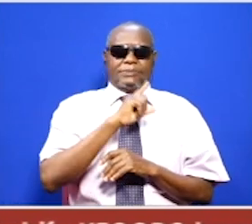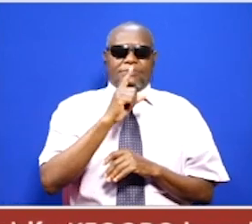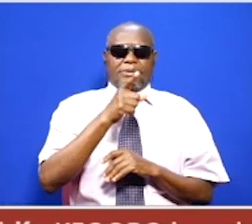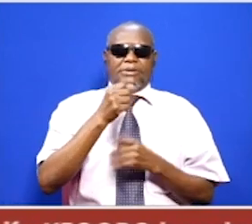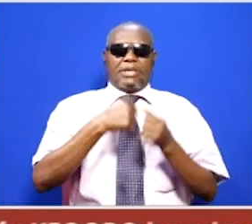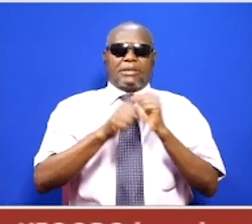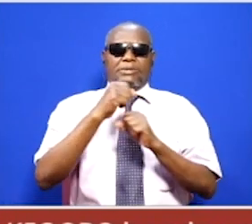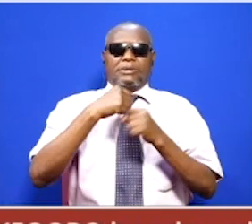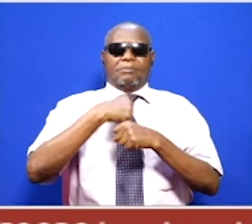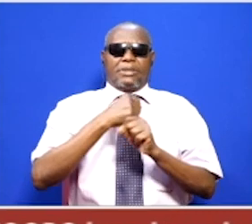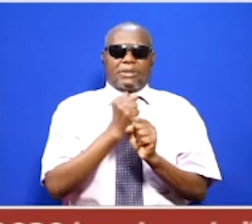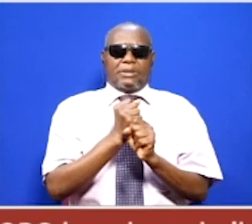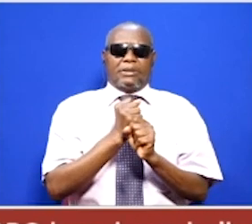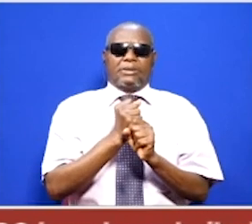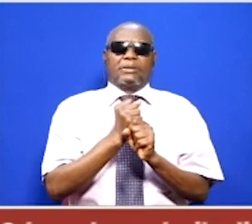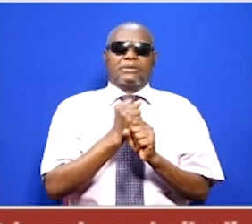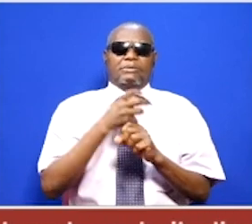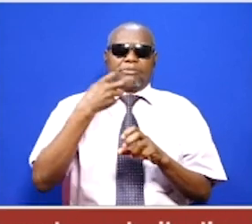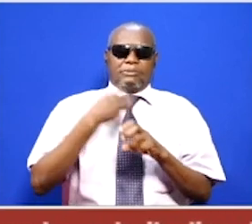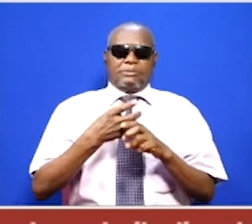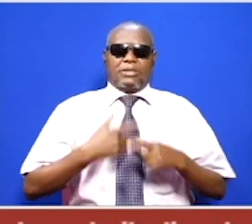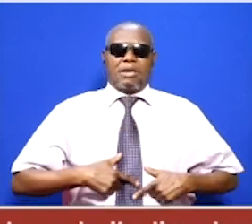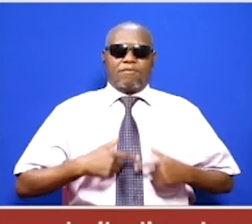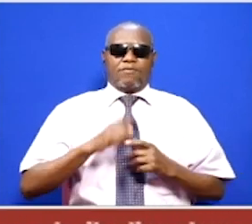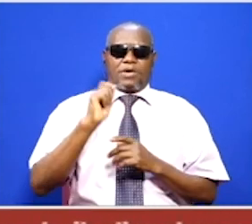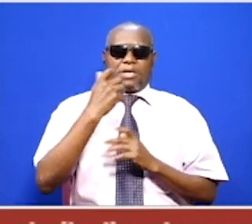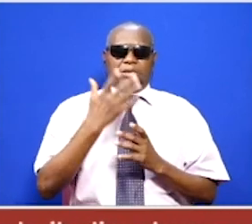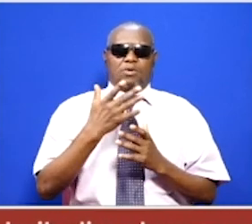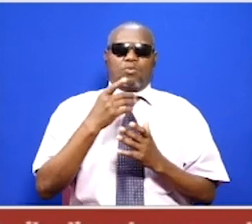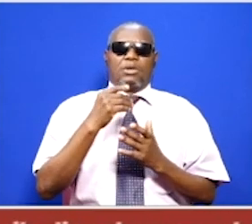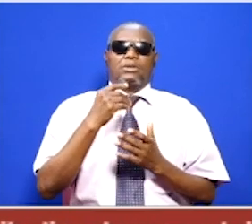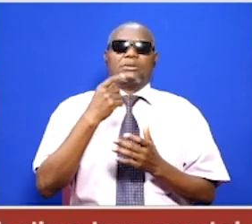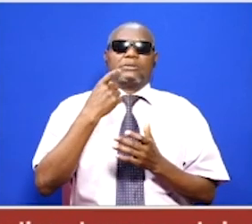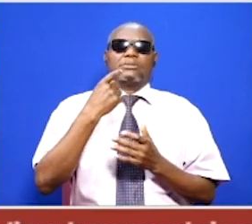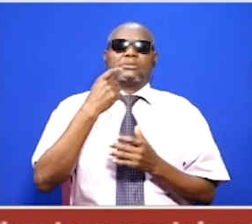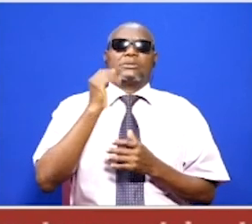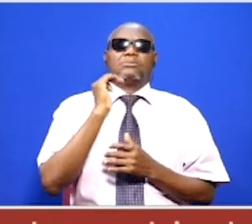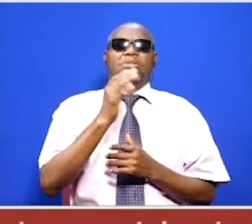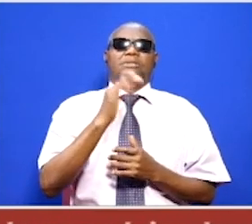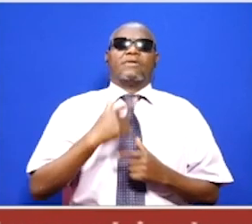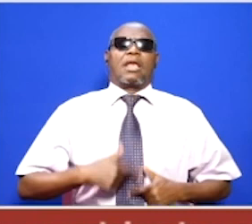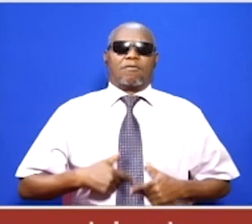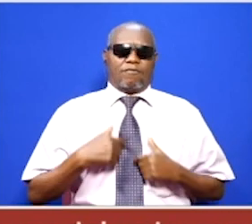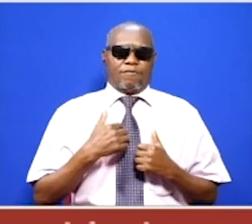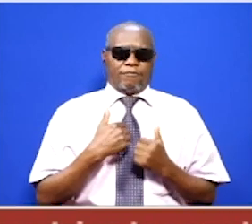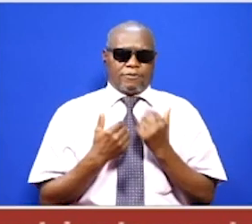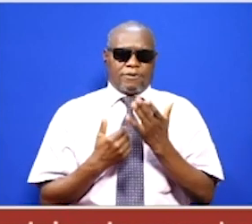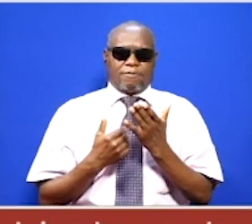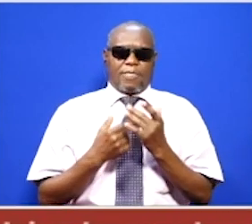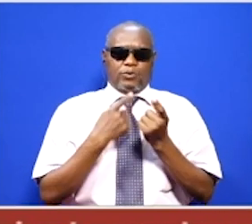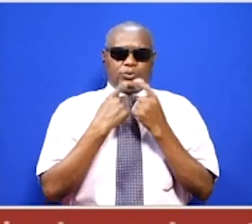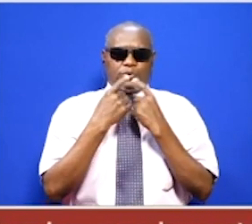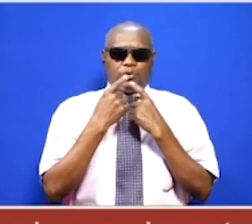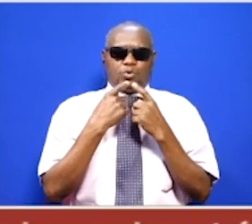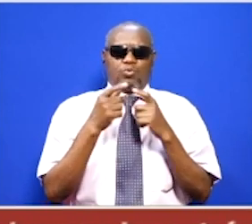itafanya maisha kuwa magumu hata zaidi kwa Wakenya, kwani gharama ya maisha itakuwa juu. Akizungumza na wanahabari leo hii, kinara wa